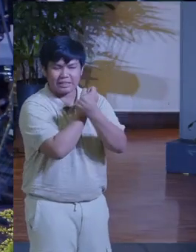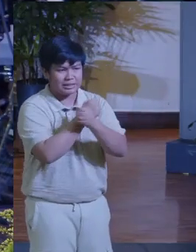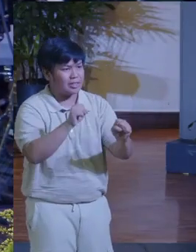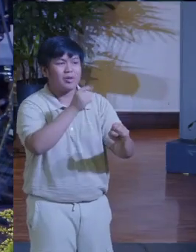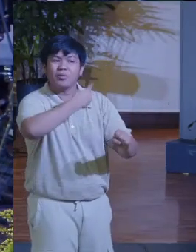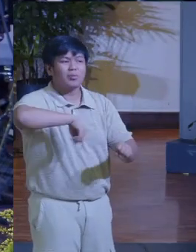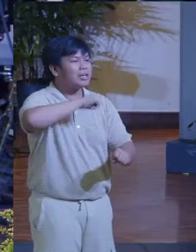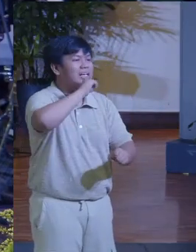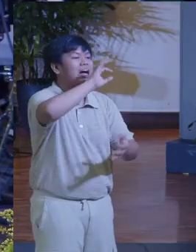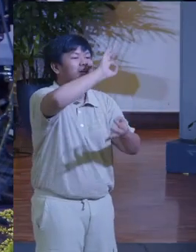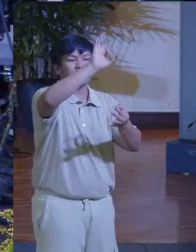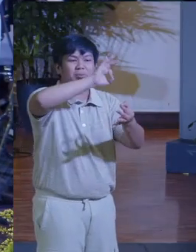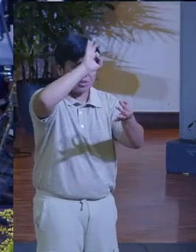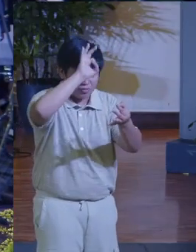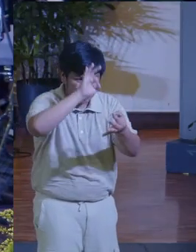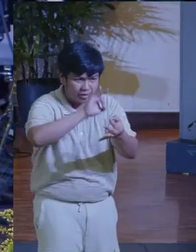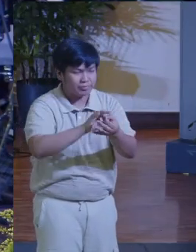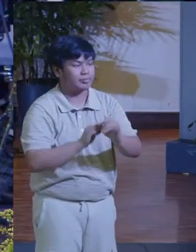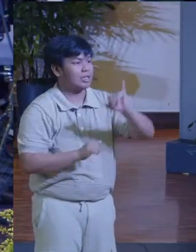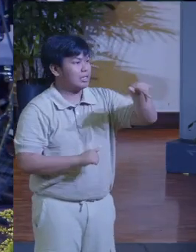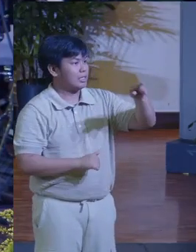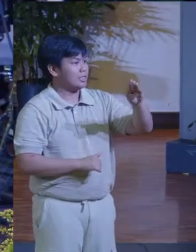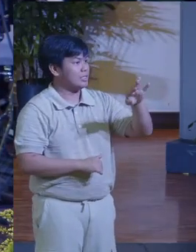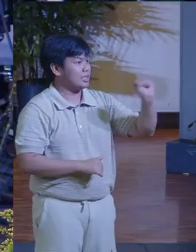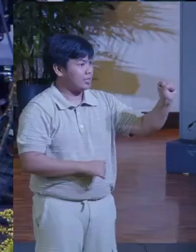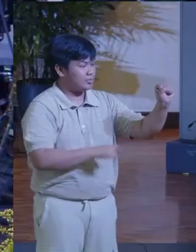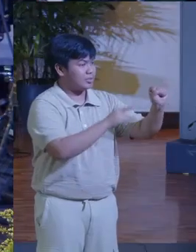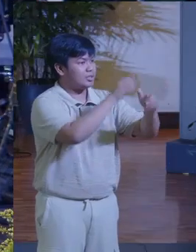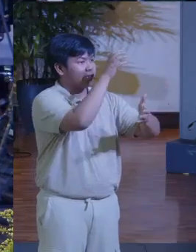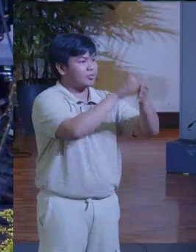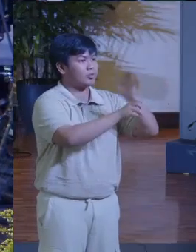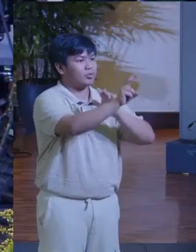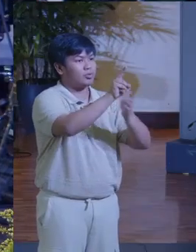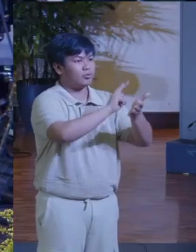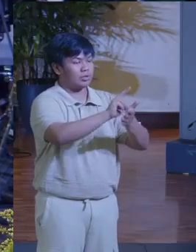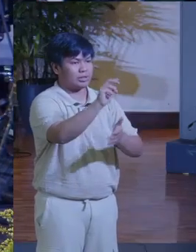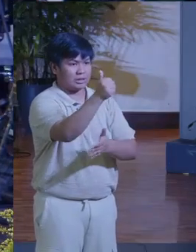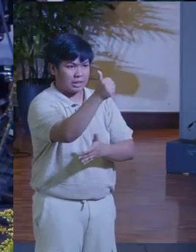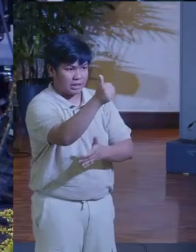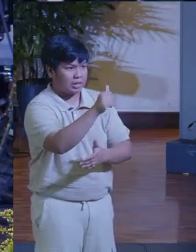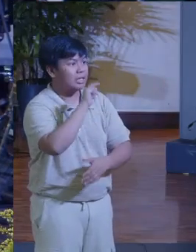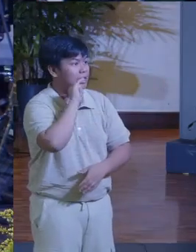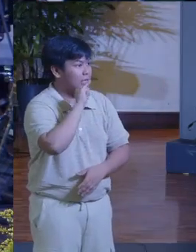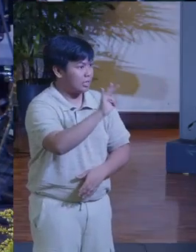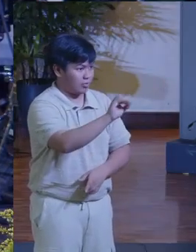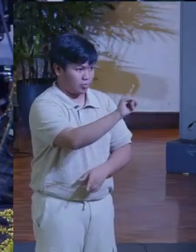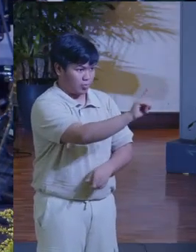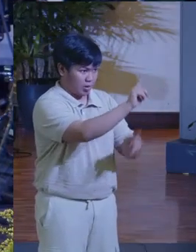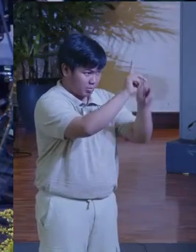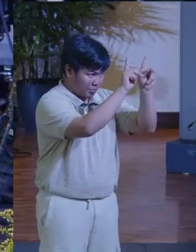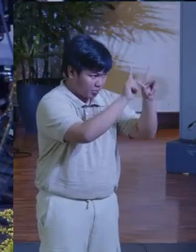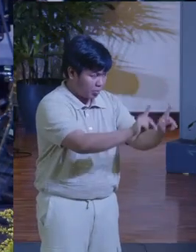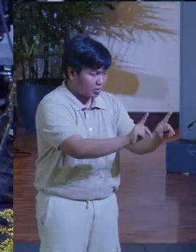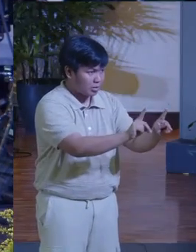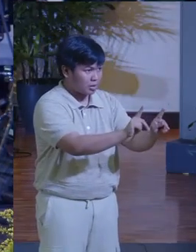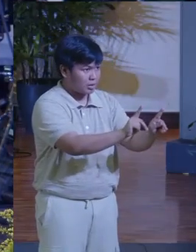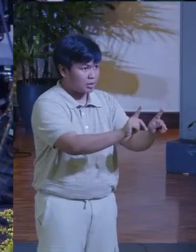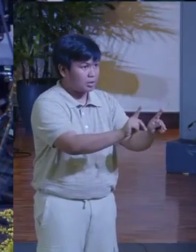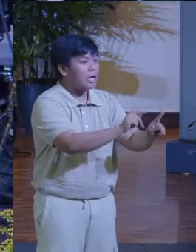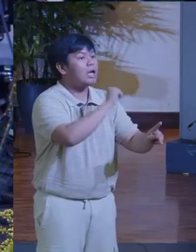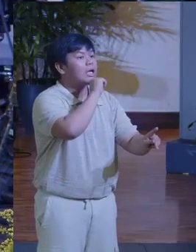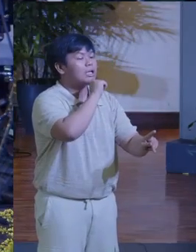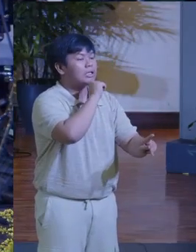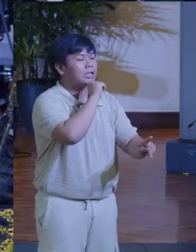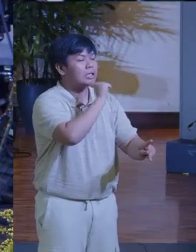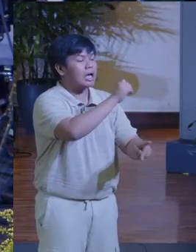batas. Sabi ni James sa chapter 2 verse 10, if anyone breaks any part of the